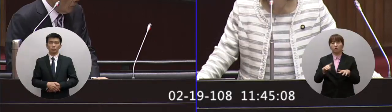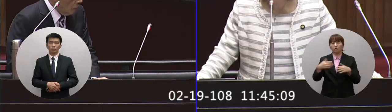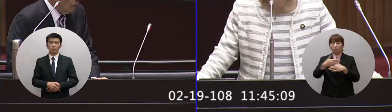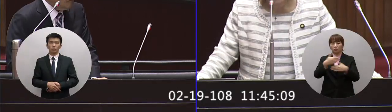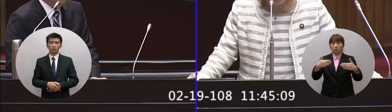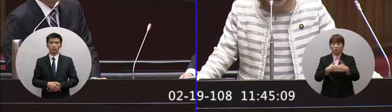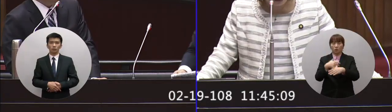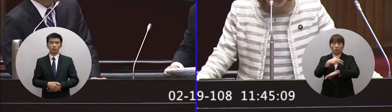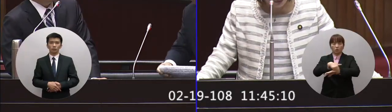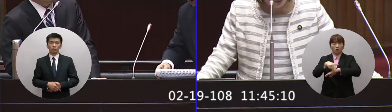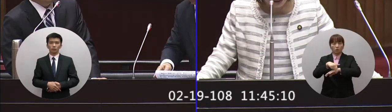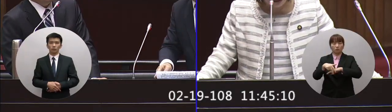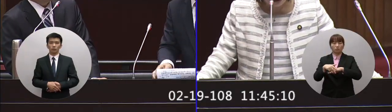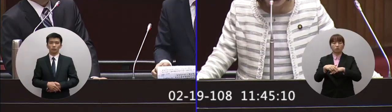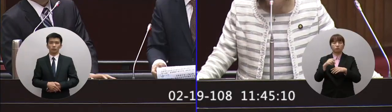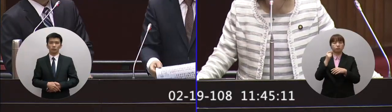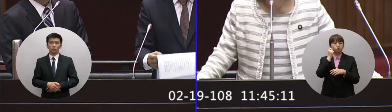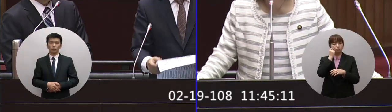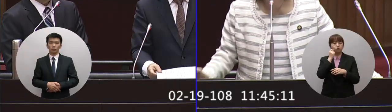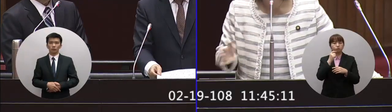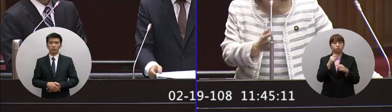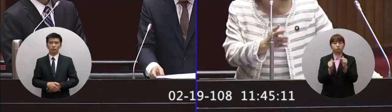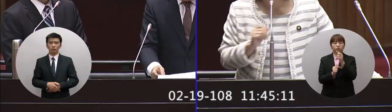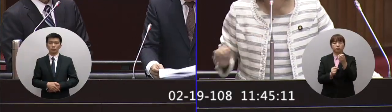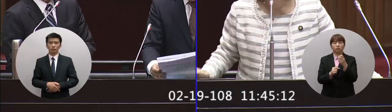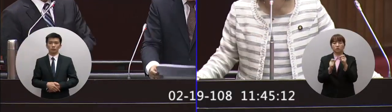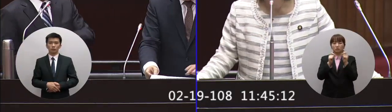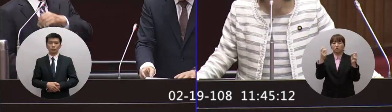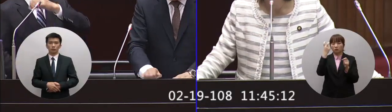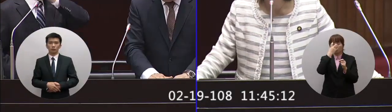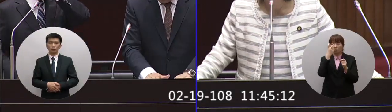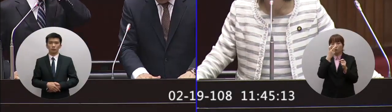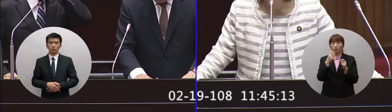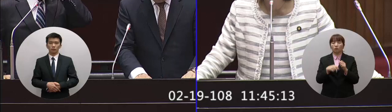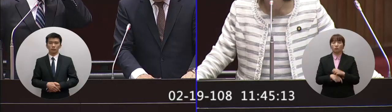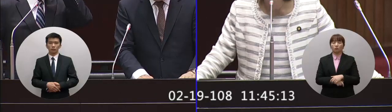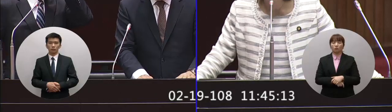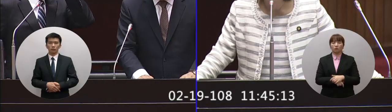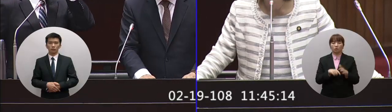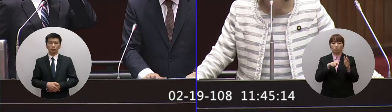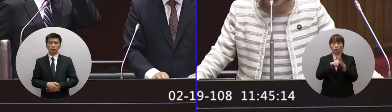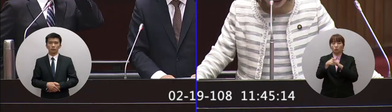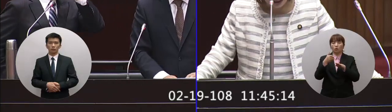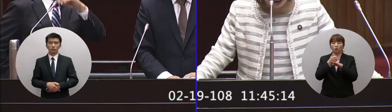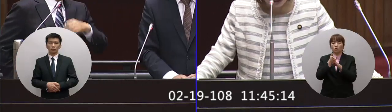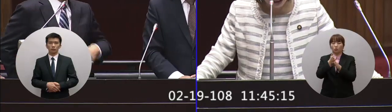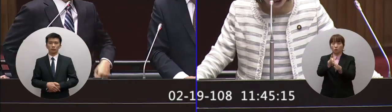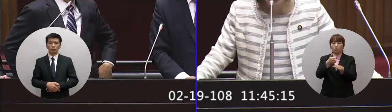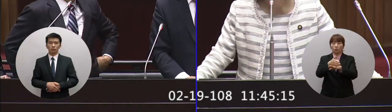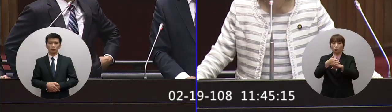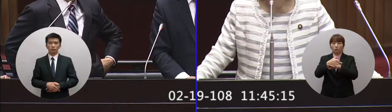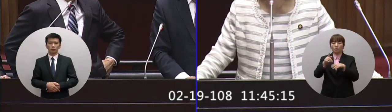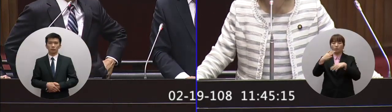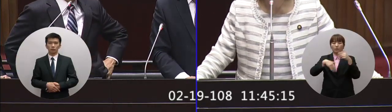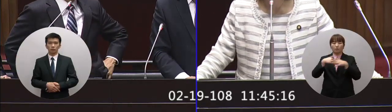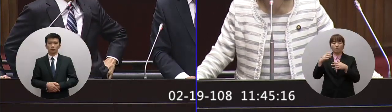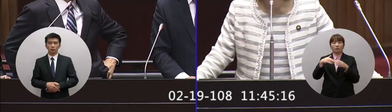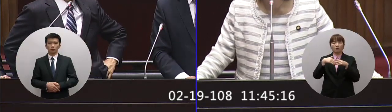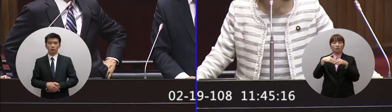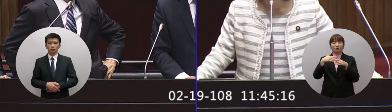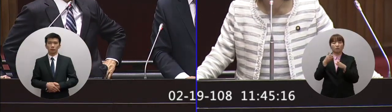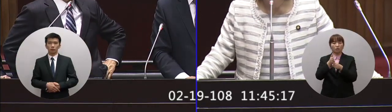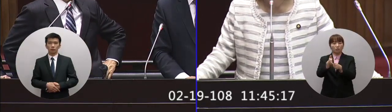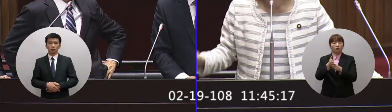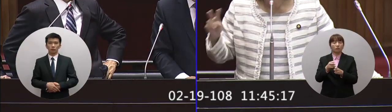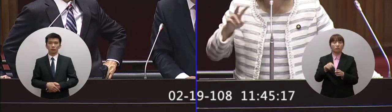对的部分，交通的规划非常的不容易哦。那长照的部分由我们长照专车来协助这个运送，那也在